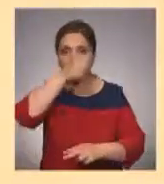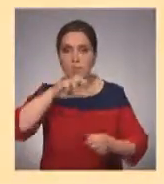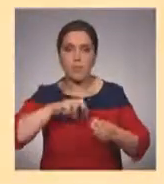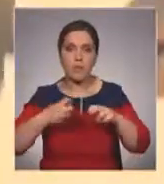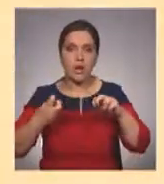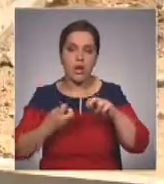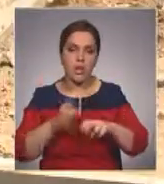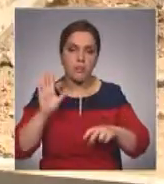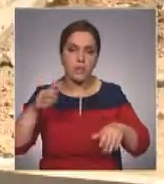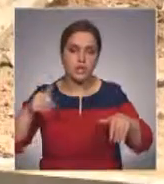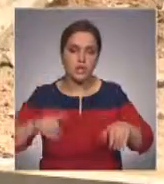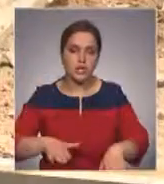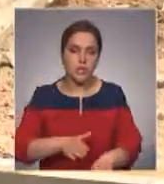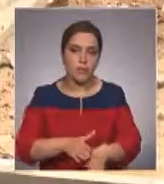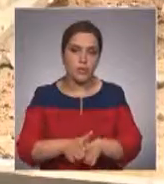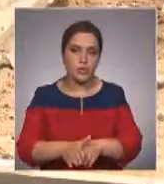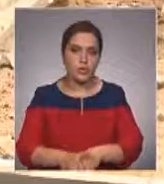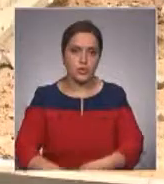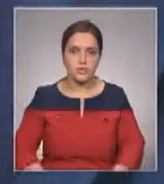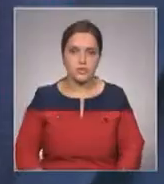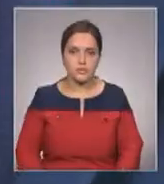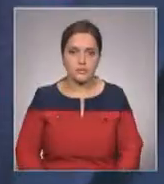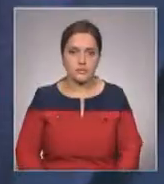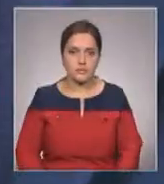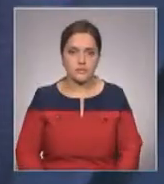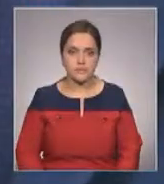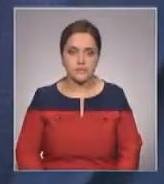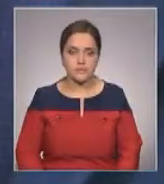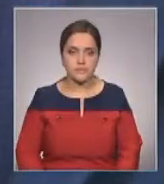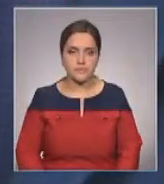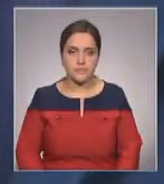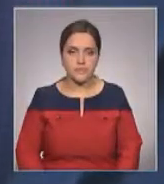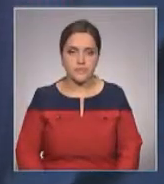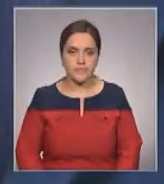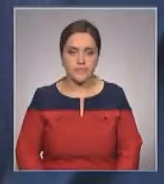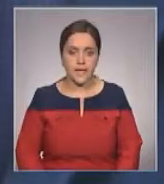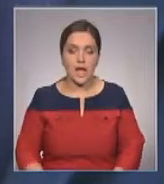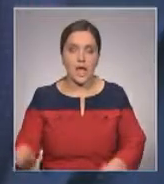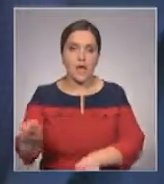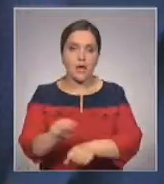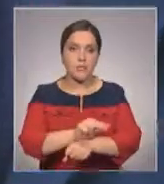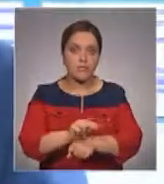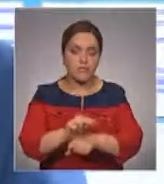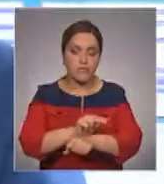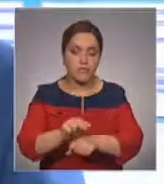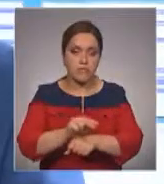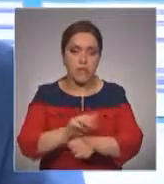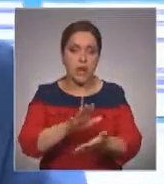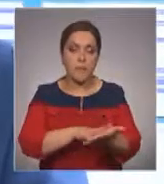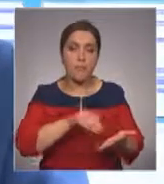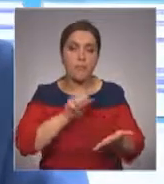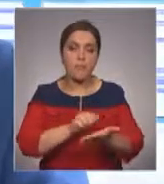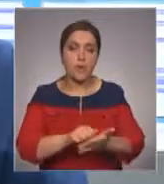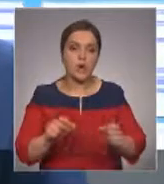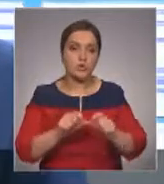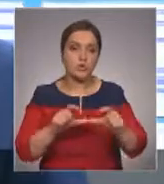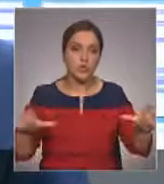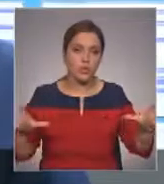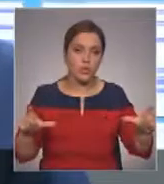проблема будет решена полностью. Для ликвидации аварийности, значит, в 2 школах, это Бакиординском